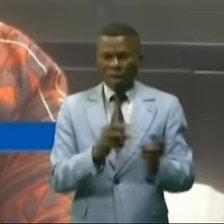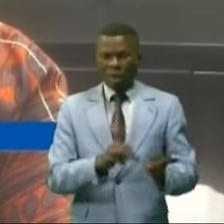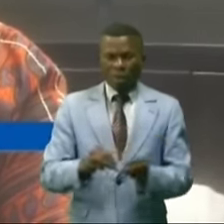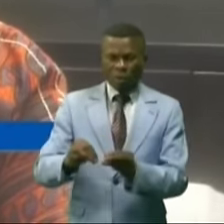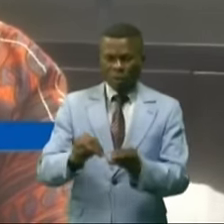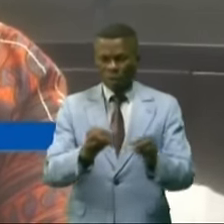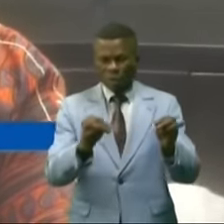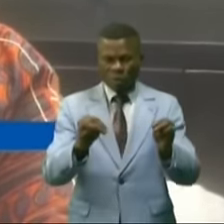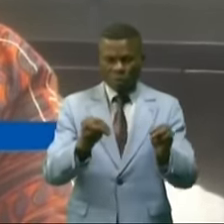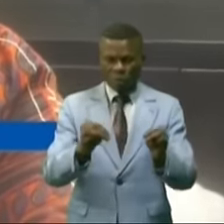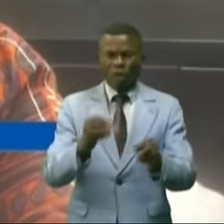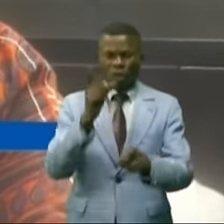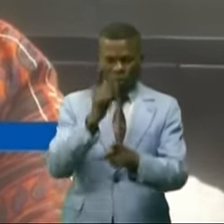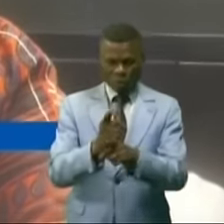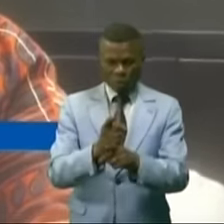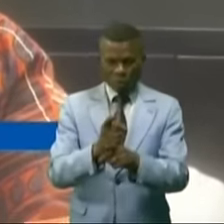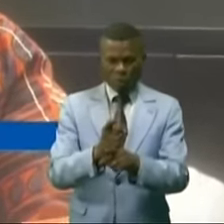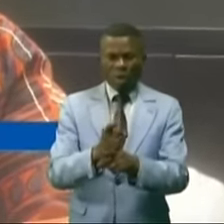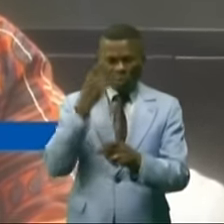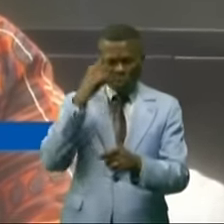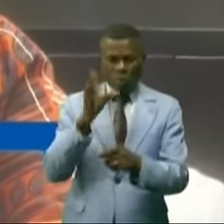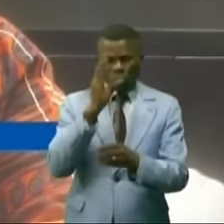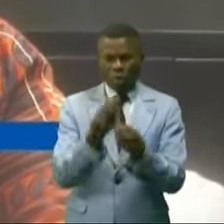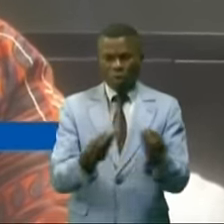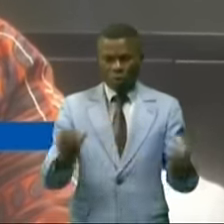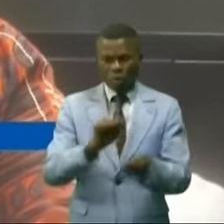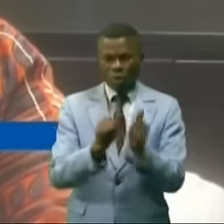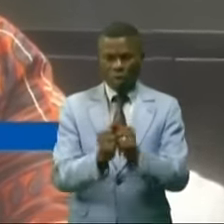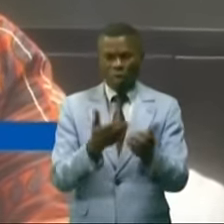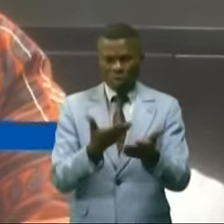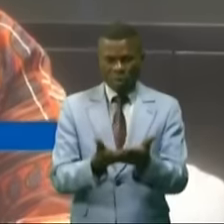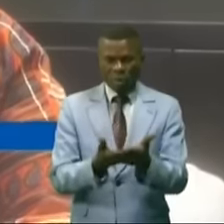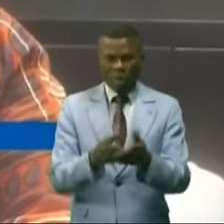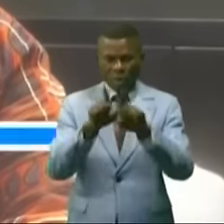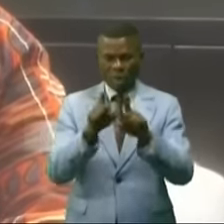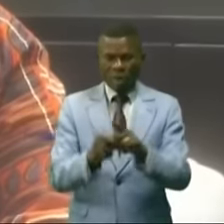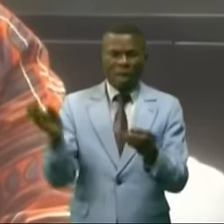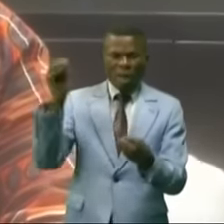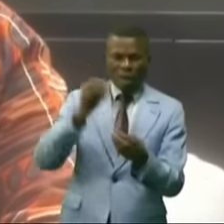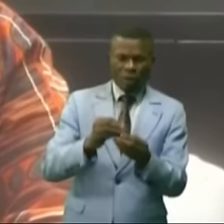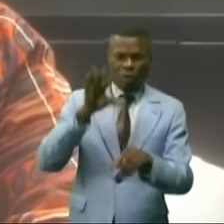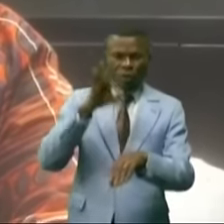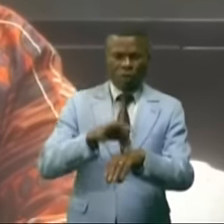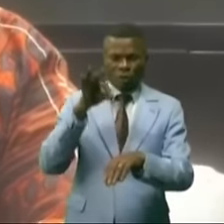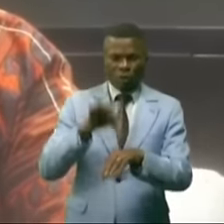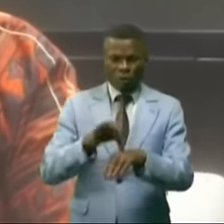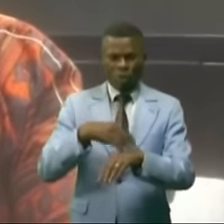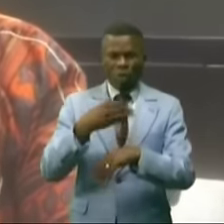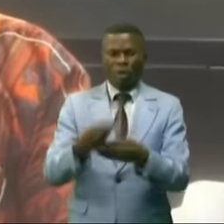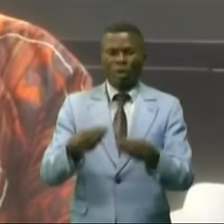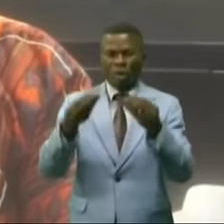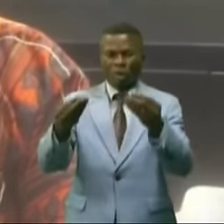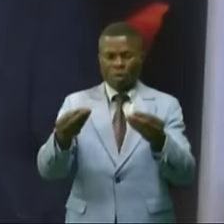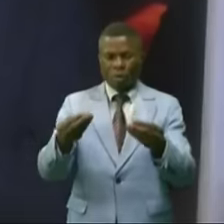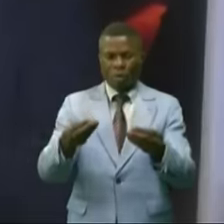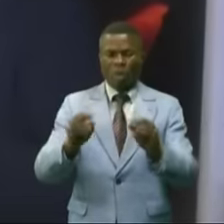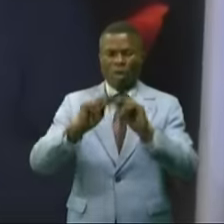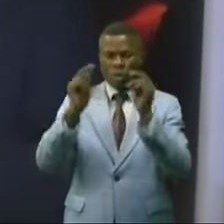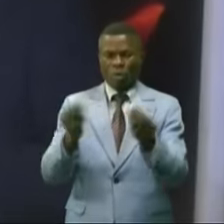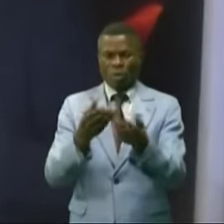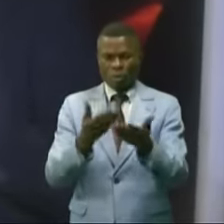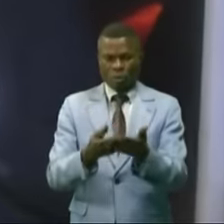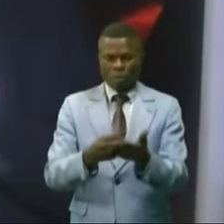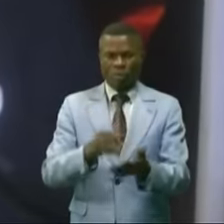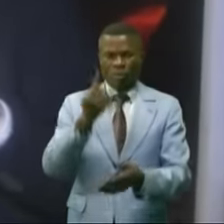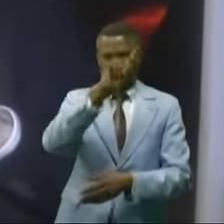stratégies concrètes pour surmonter ces défis et maximiser les opportunités offertes par l'accord. La